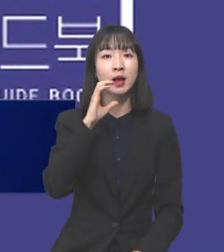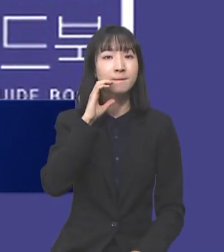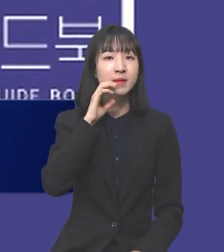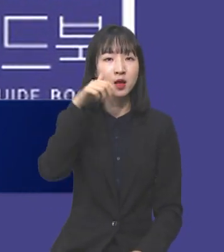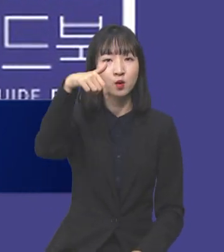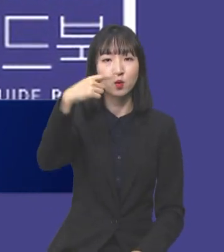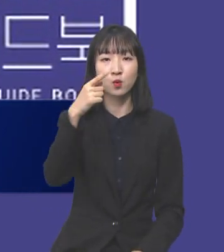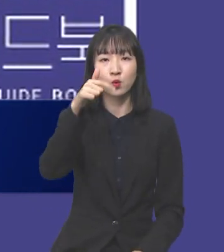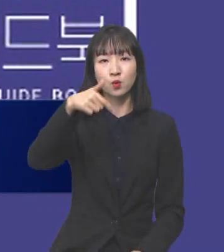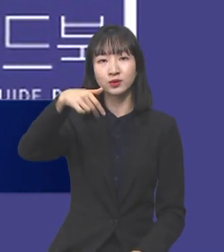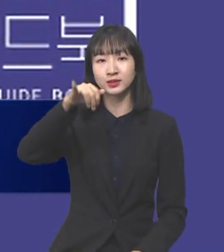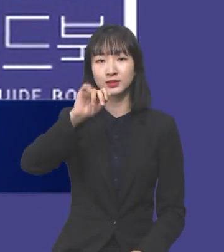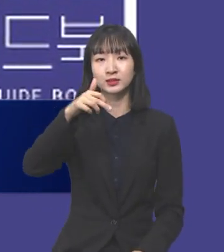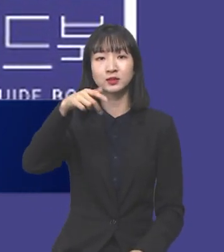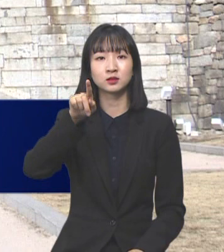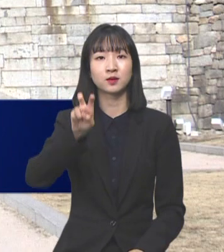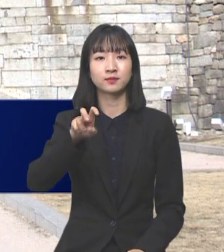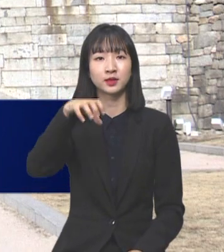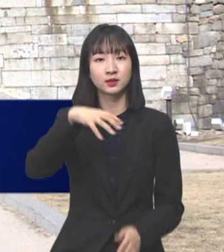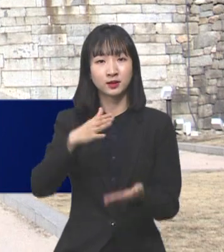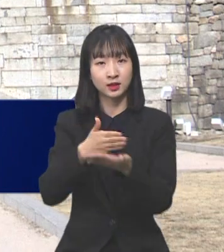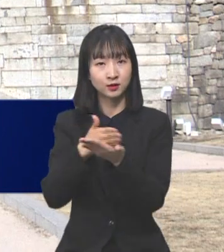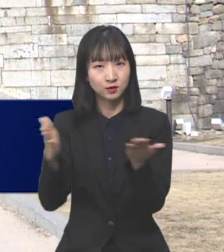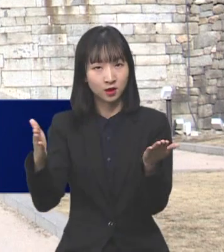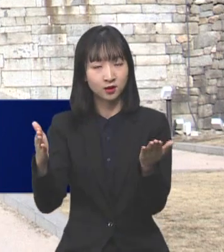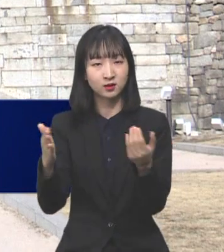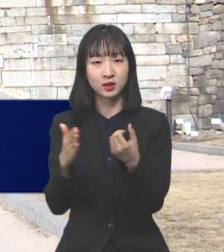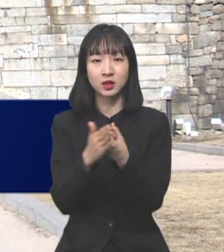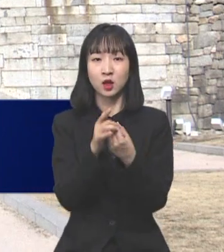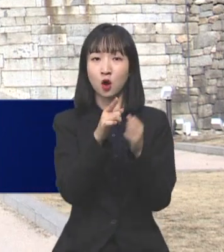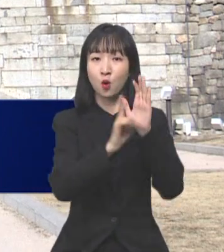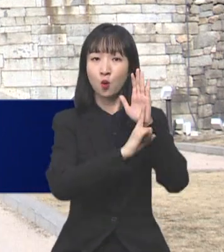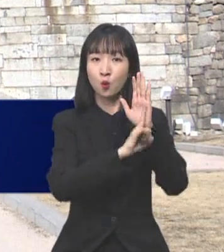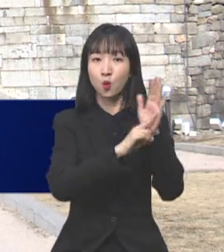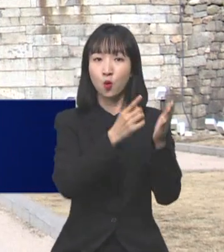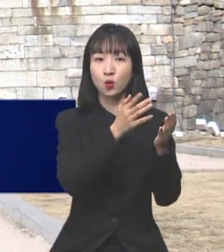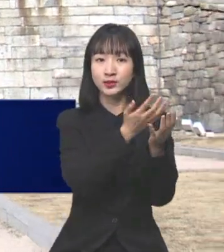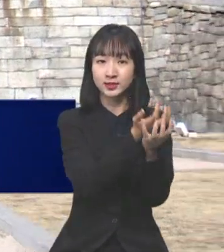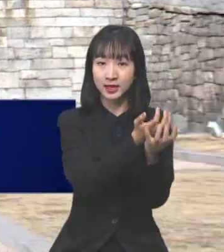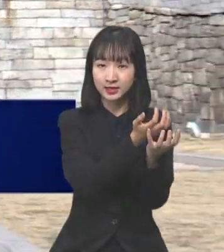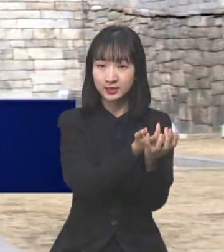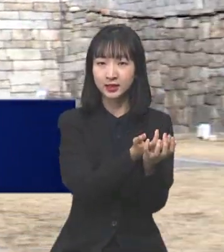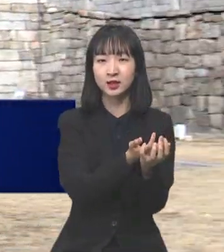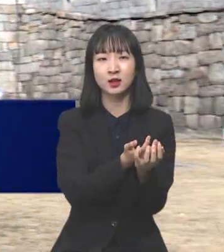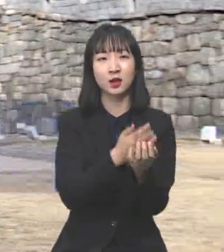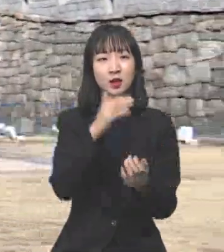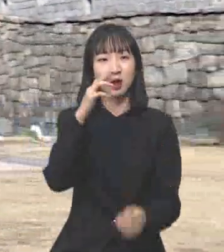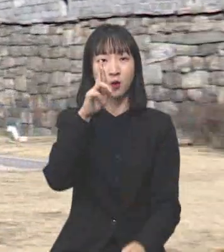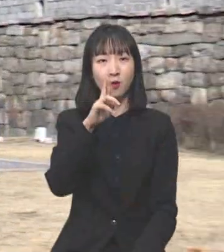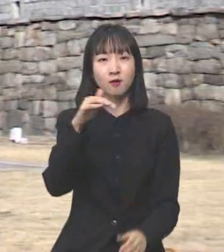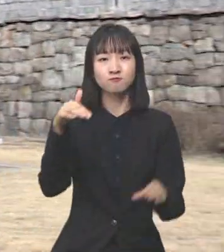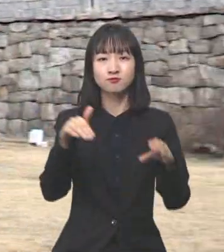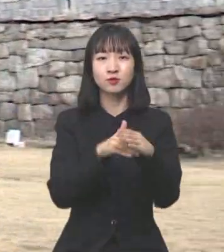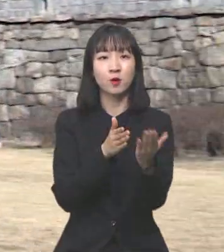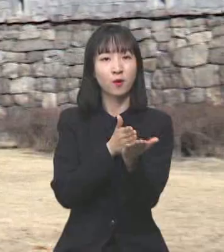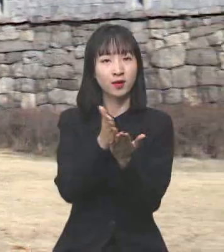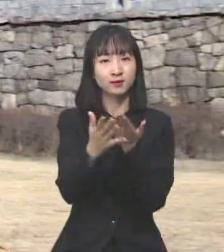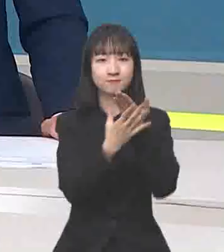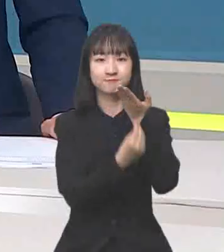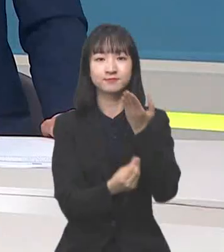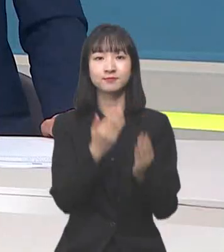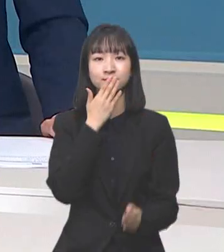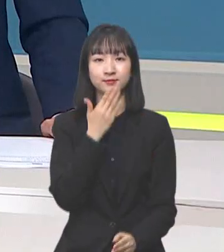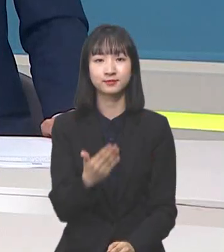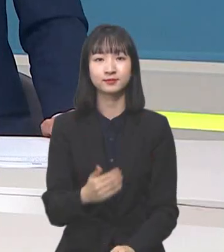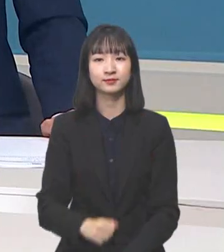통해 배부할 예정이며 관광지도 나 가이드북 홍보물은 강 혹은 문화관광과 홈페이지를 통해 내려받을 수 있습니다